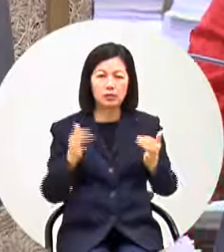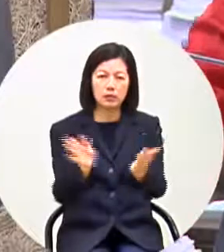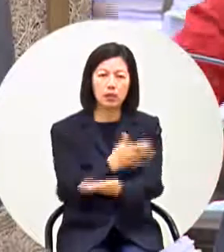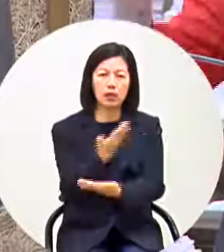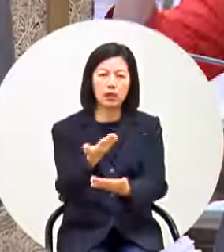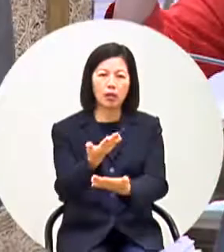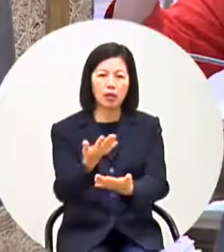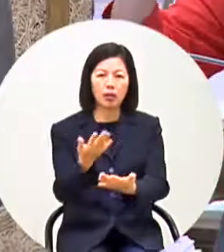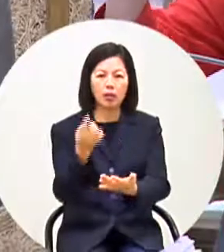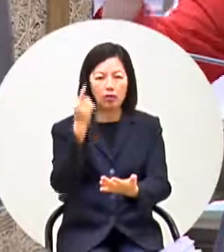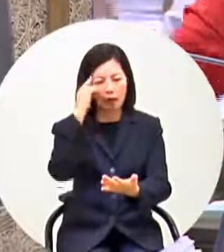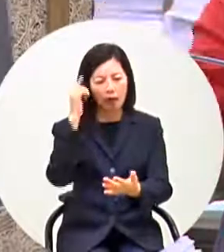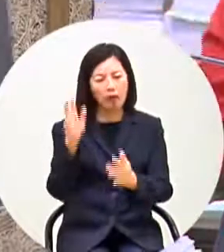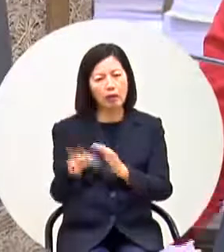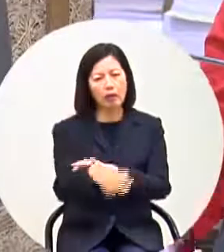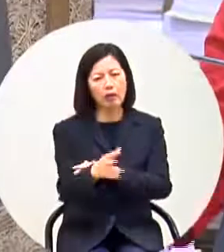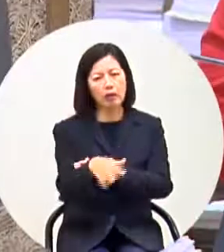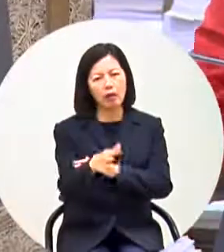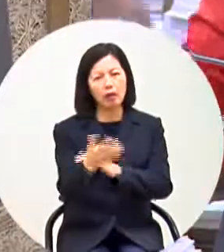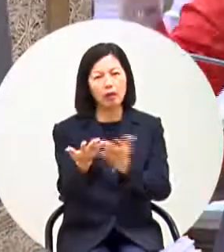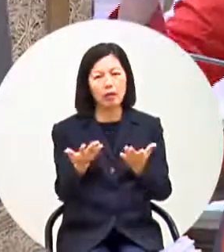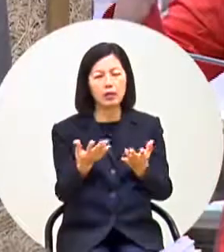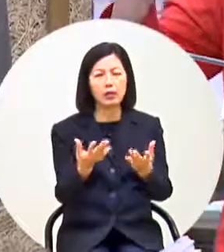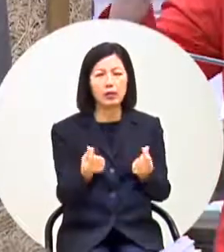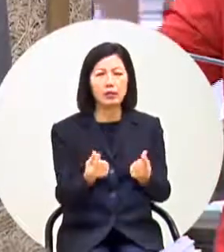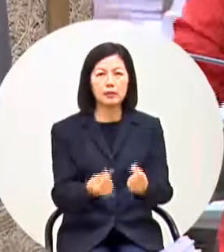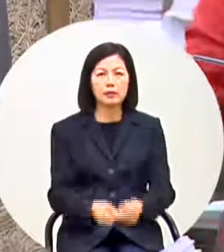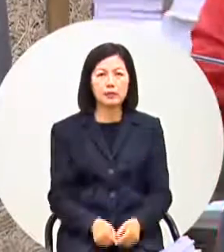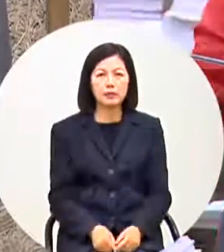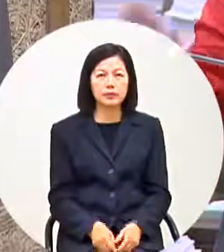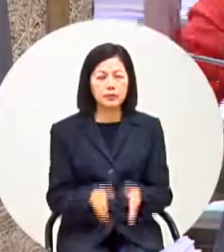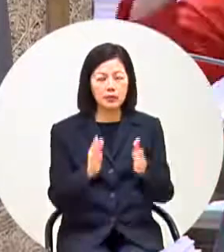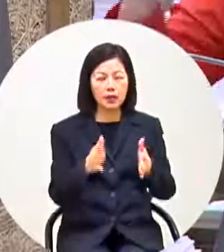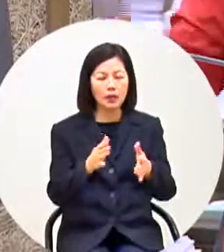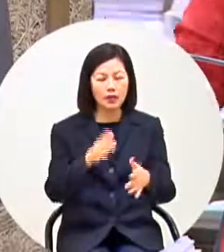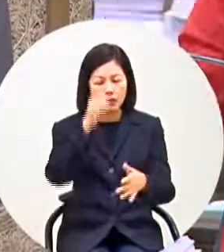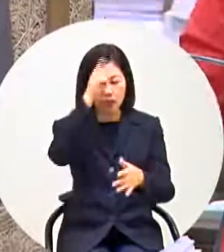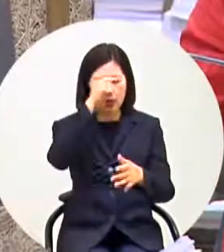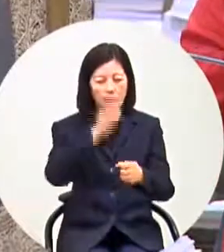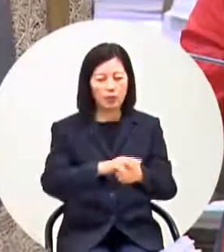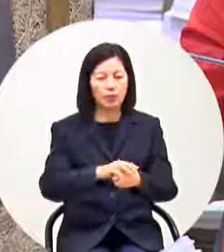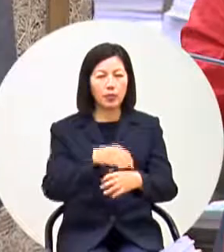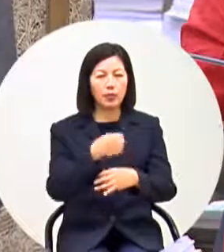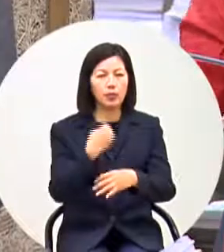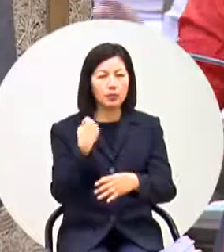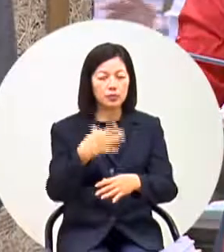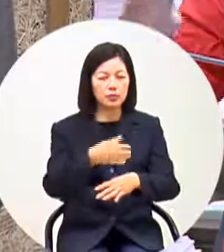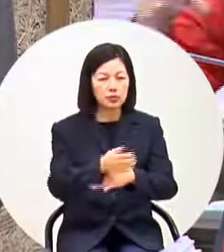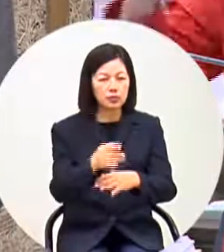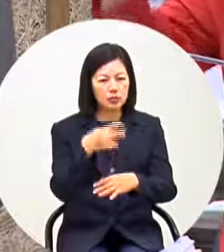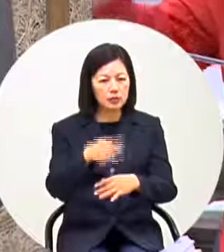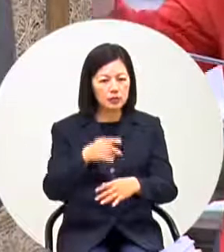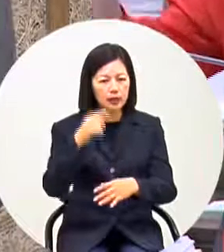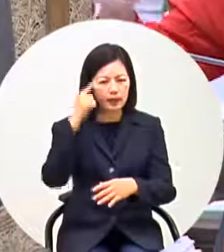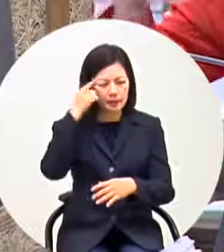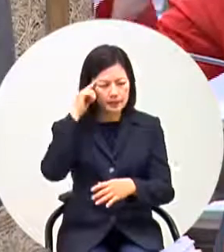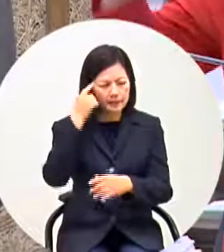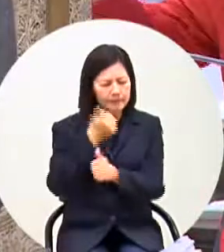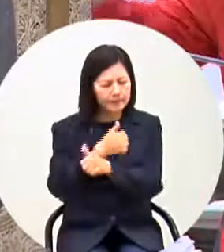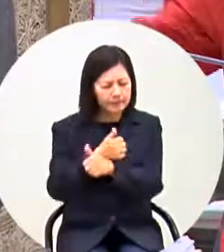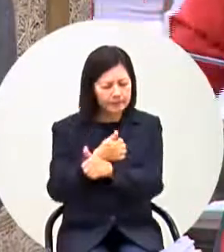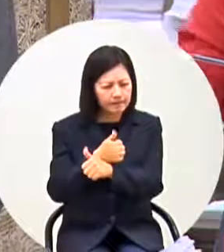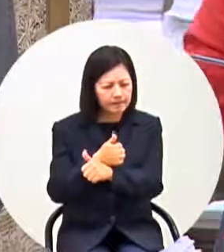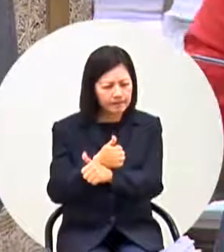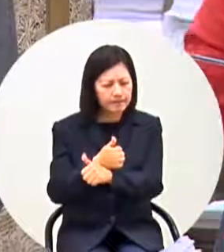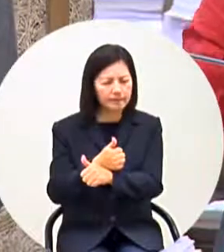说，针对我黄埔新村，是不是啊，在审思、在三思，还有没有其他多元化的一